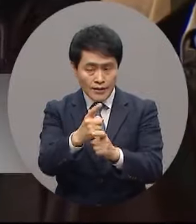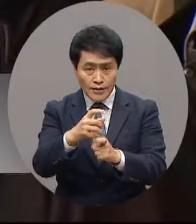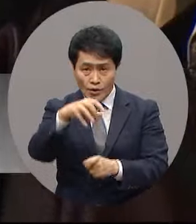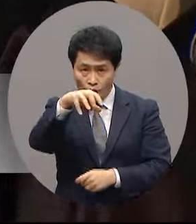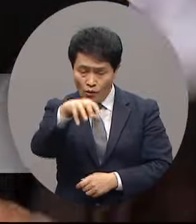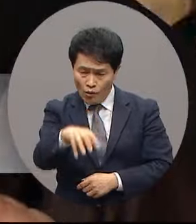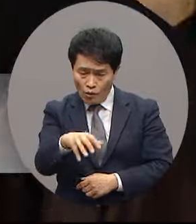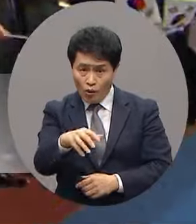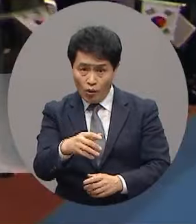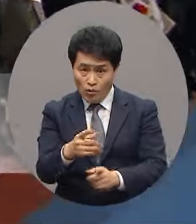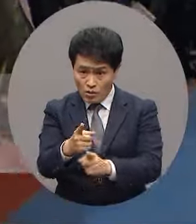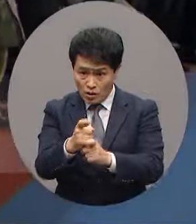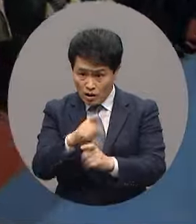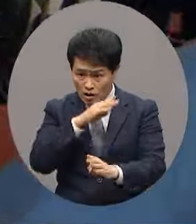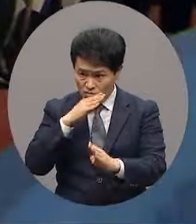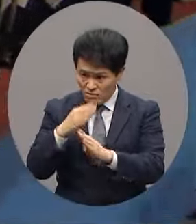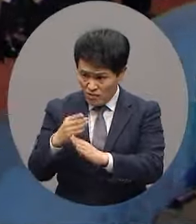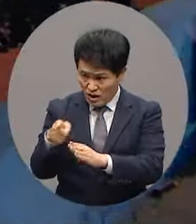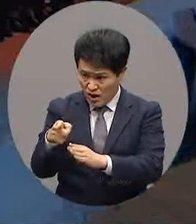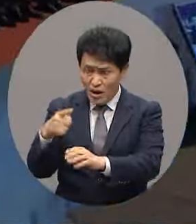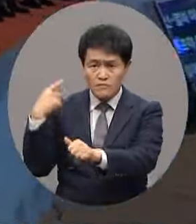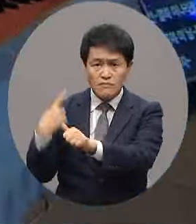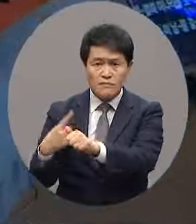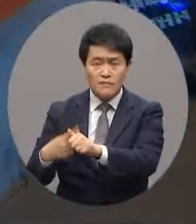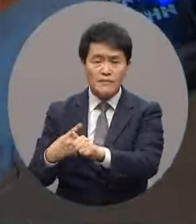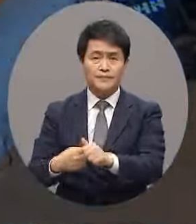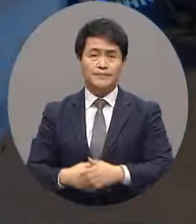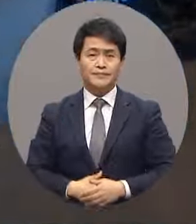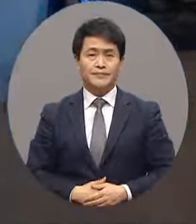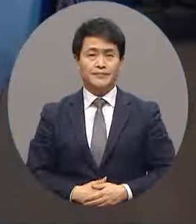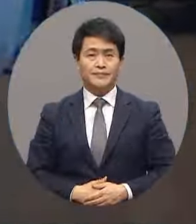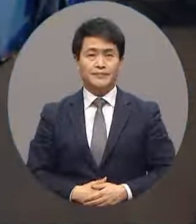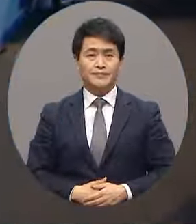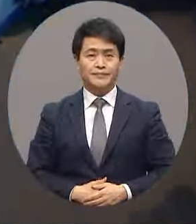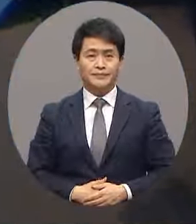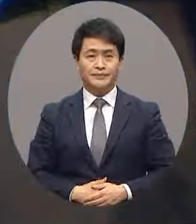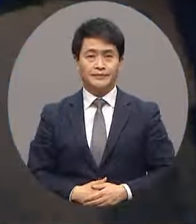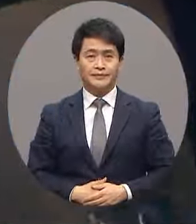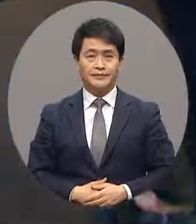적대국이자 주적으로 규정한 북한을 비판했습니다. MBC 뉴스 김민찬입니다.